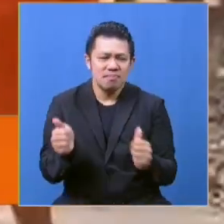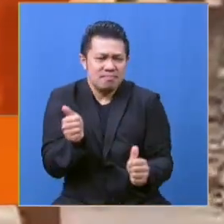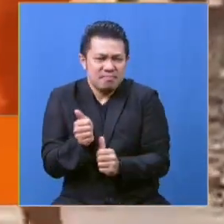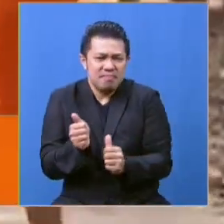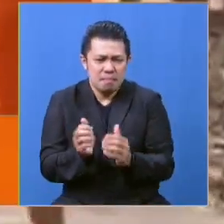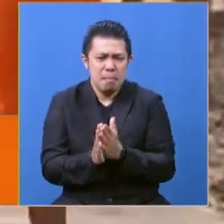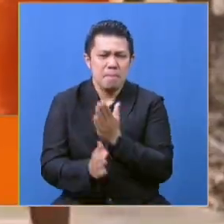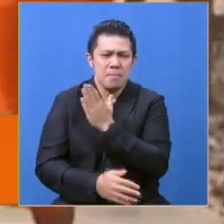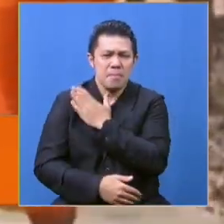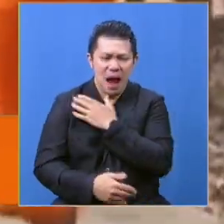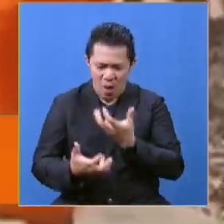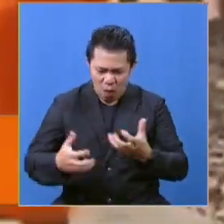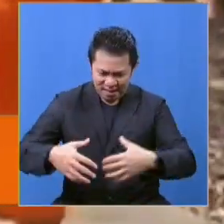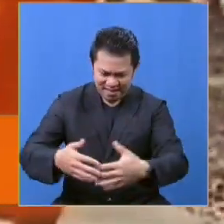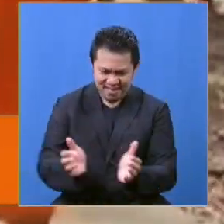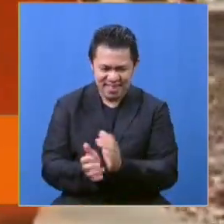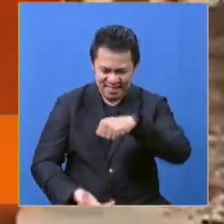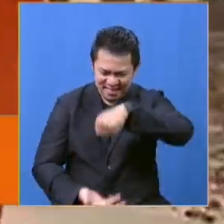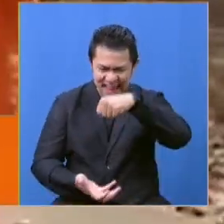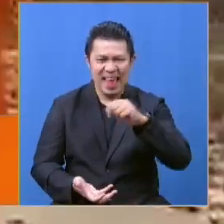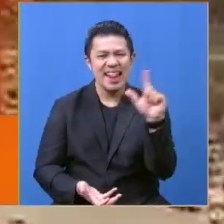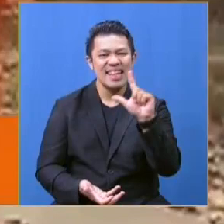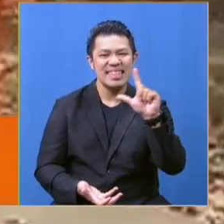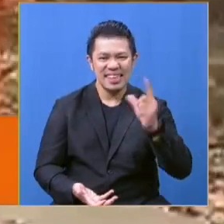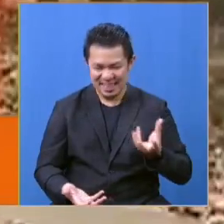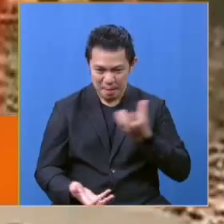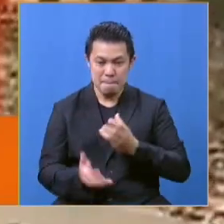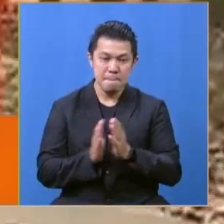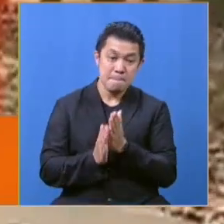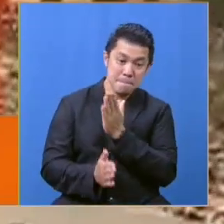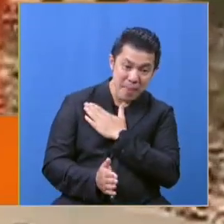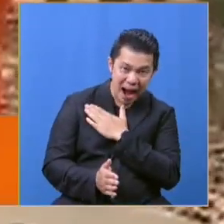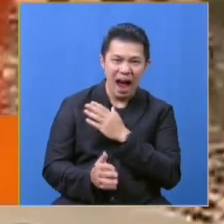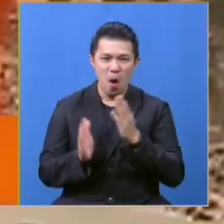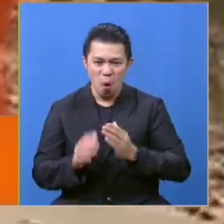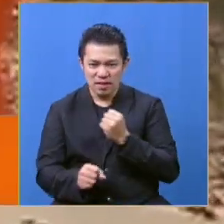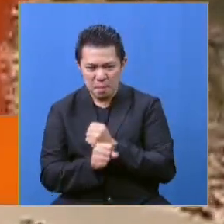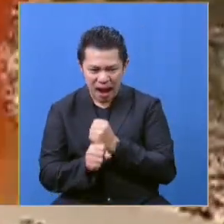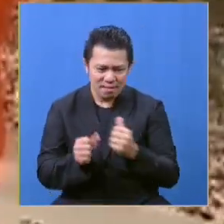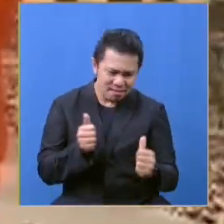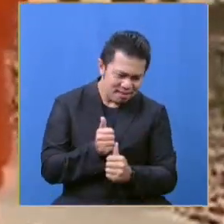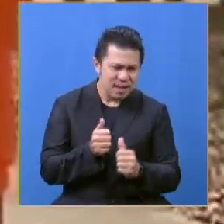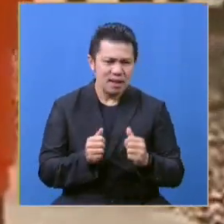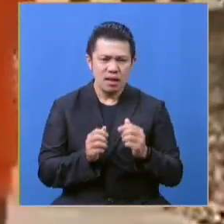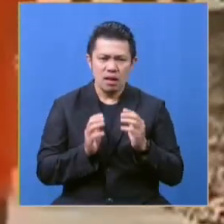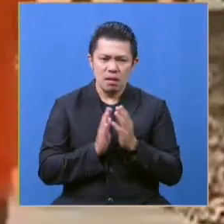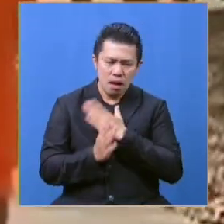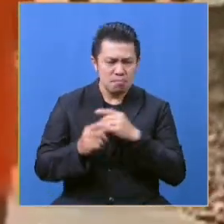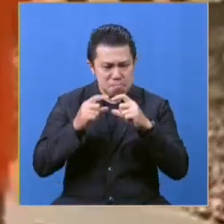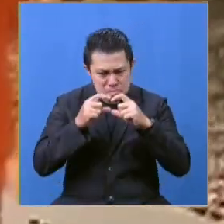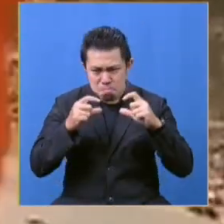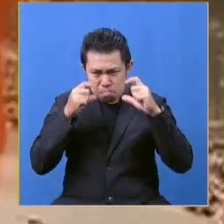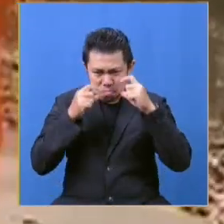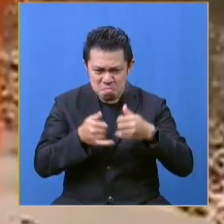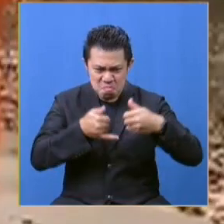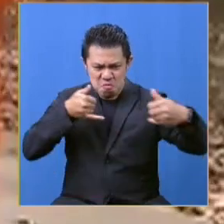บของใส่ลงไปในถังเหลืองที่เตรียมมาทั้งพระลูกศิษย์วัดและโยมต่างก็สวมหน้ากากอนามัยแล้วยืนห่